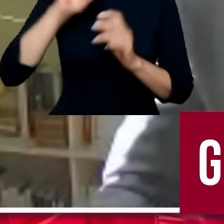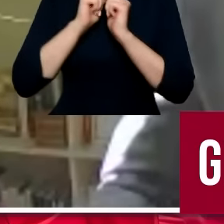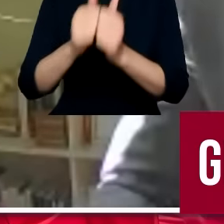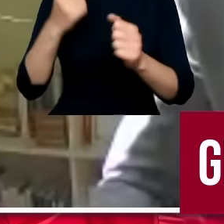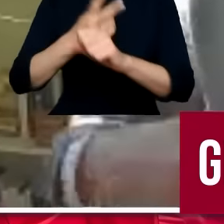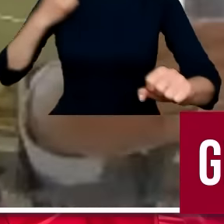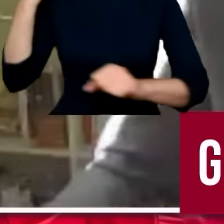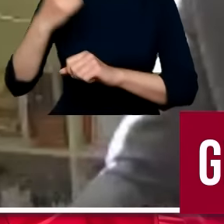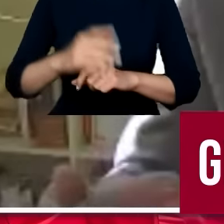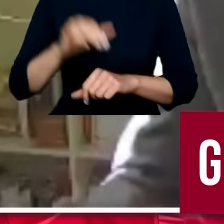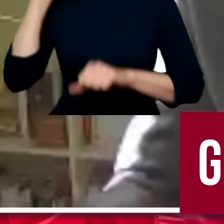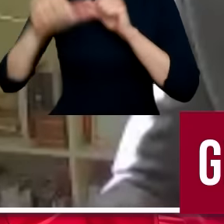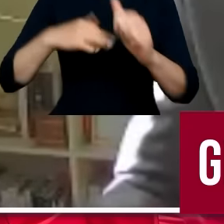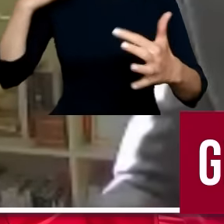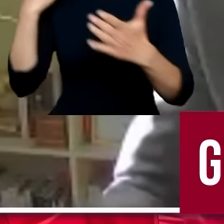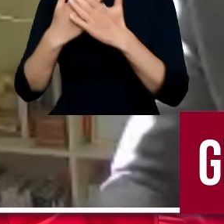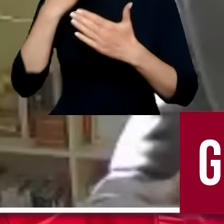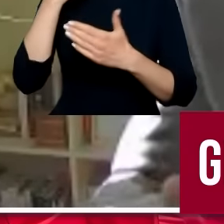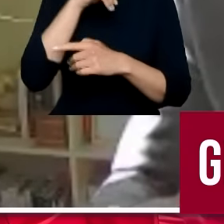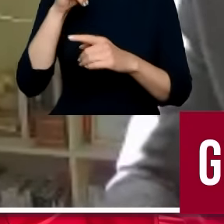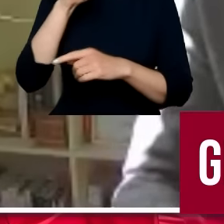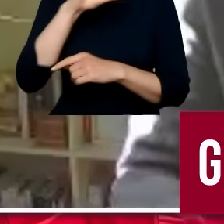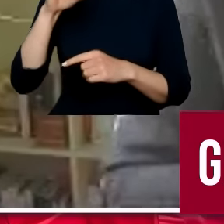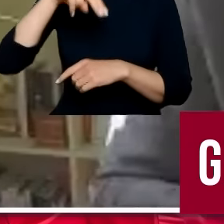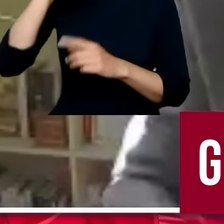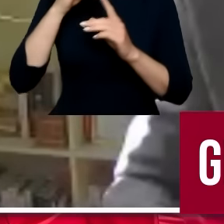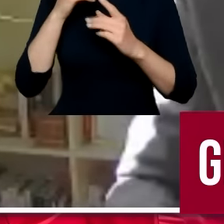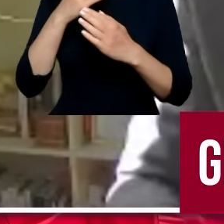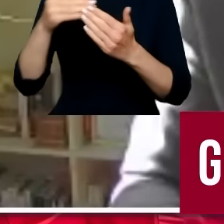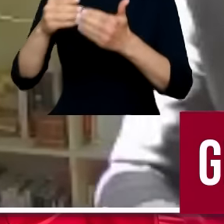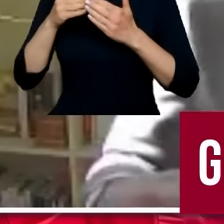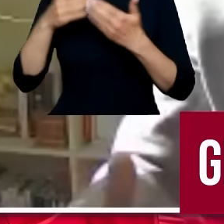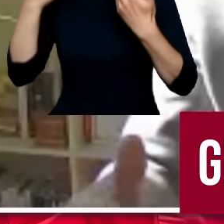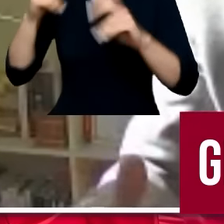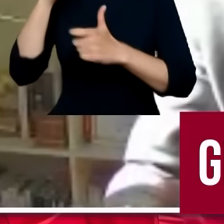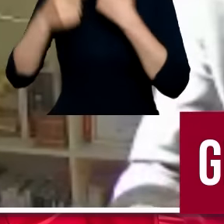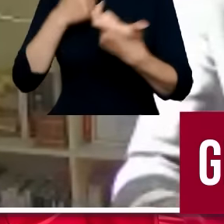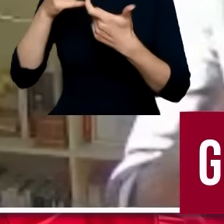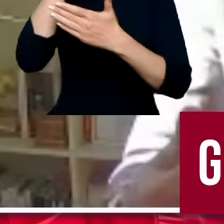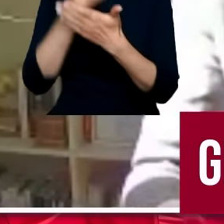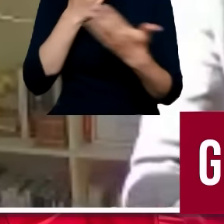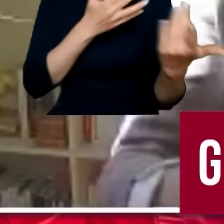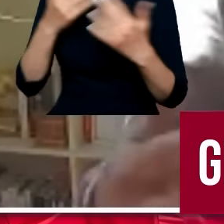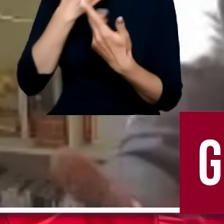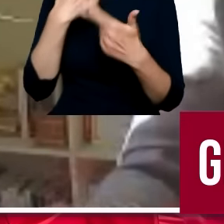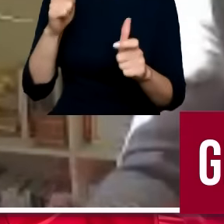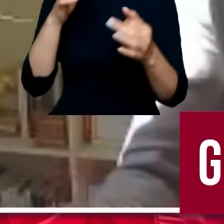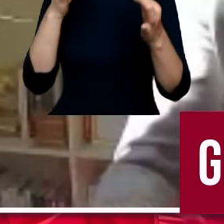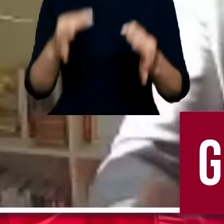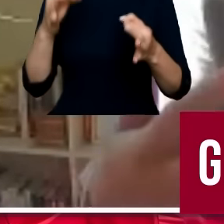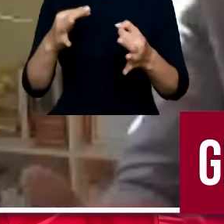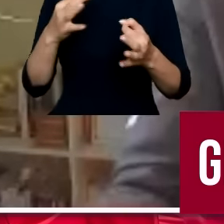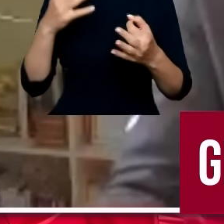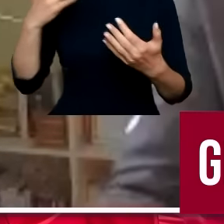przez lata była narracja że PiS jest izolowany w Unii Europejskiej że PiS tam nic nie może że dosłownie nic nie załatwi raptem teraz idzie narracja że